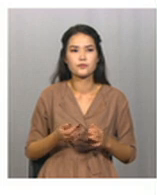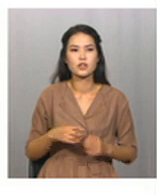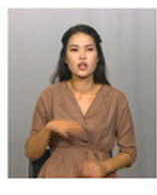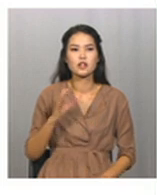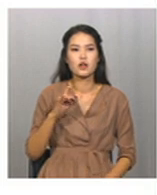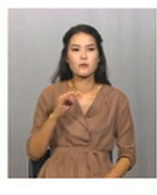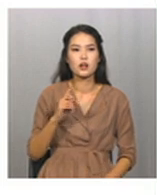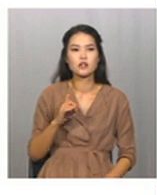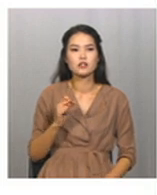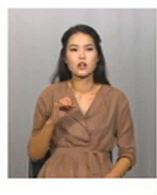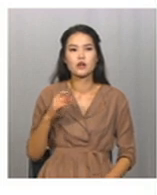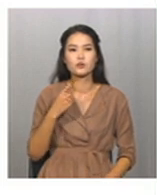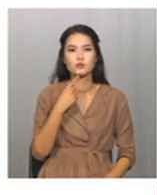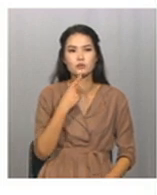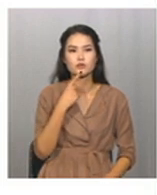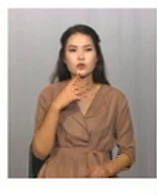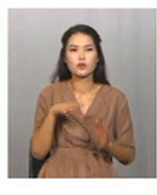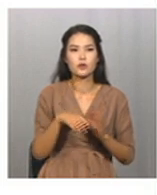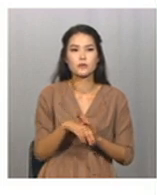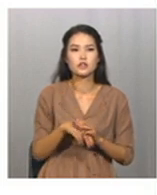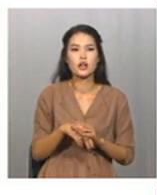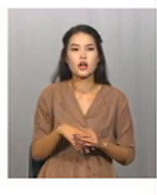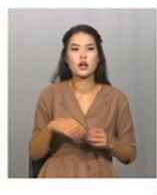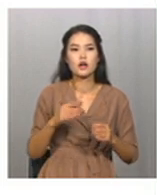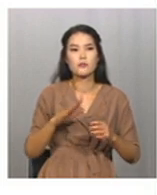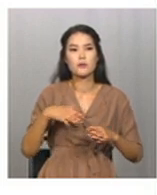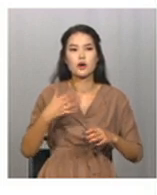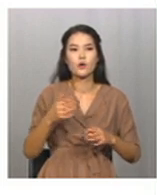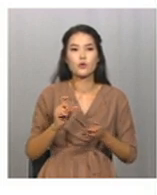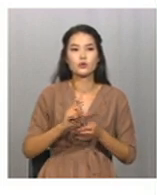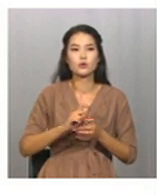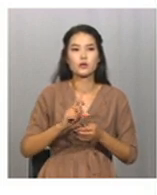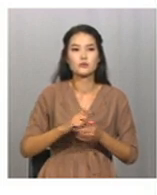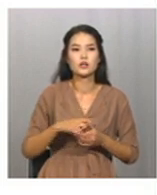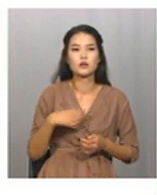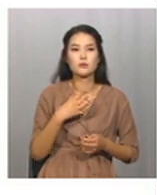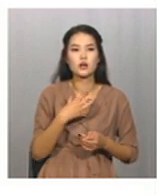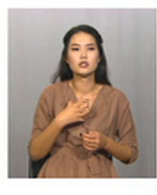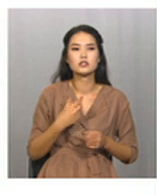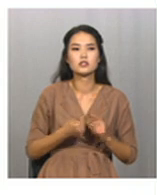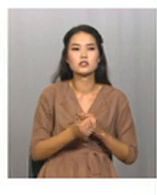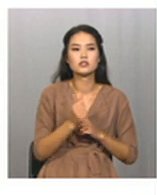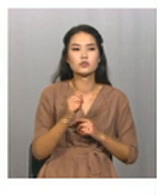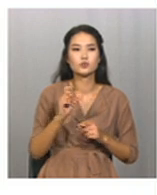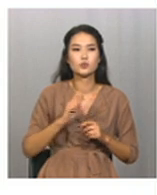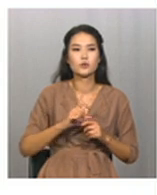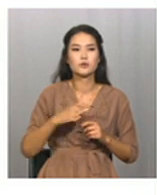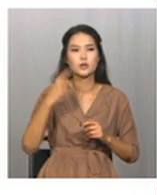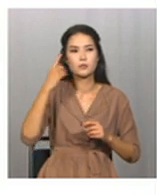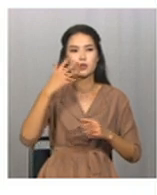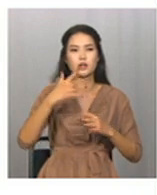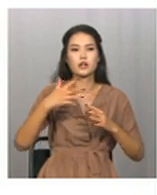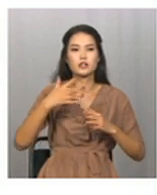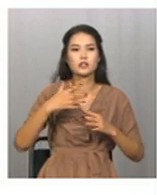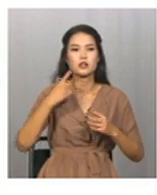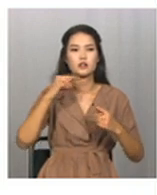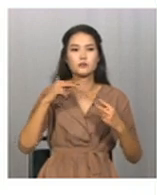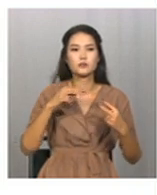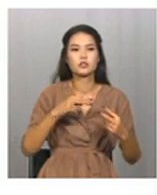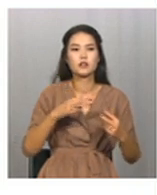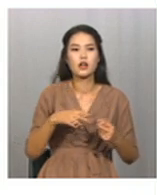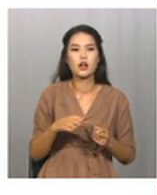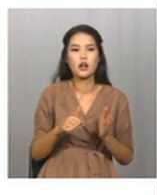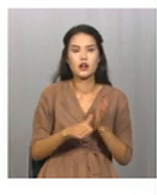Сабақтас құрмалас сөйлем құрамындағы бағыныңғы сөйлемдерінің басыңғы сөйлемдермен мағыналық қарым-қатынасына қарай алты